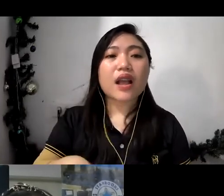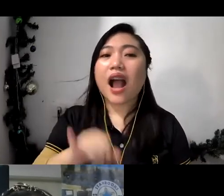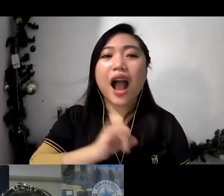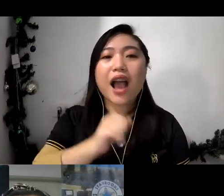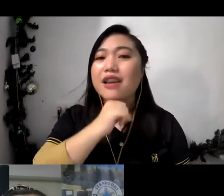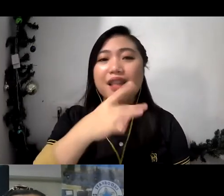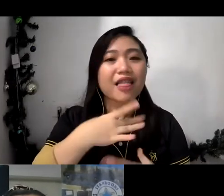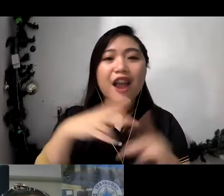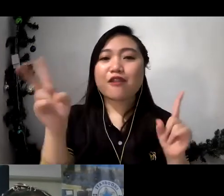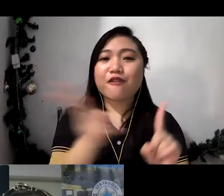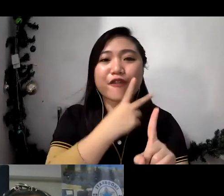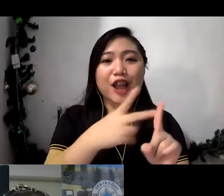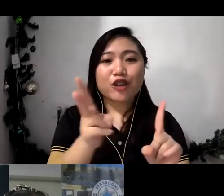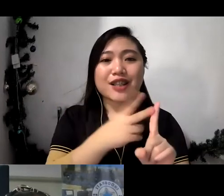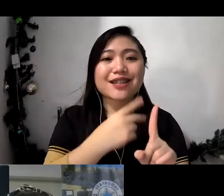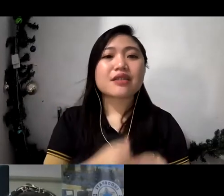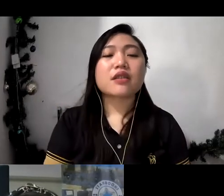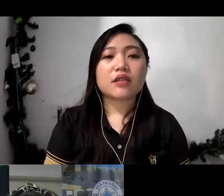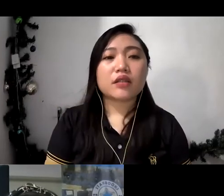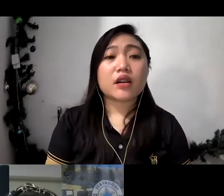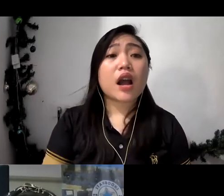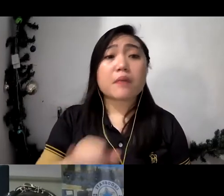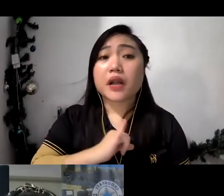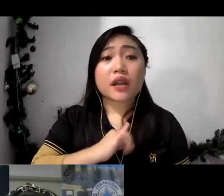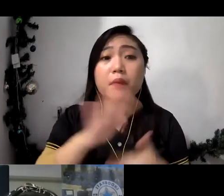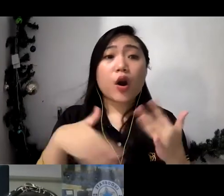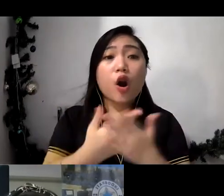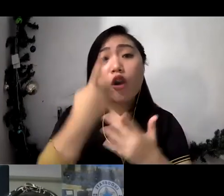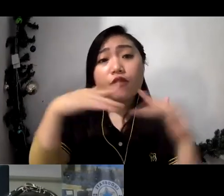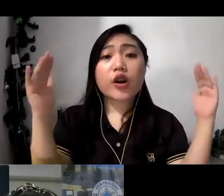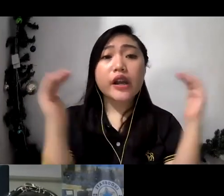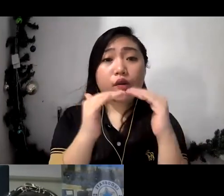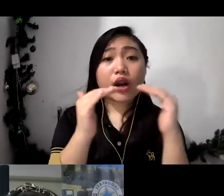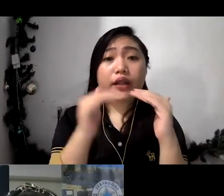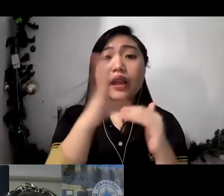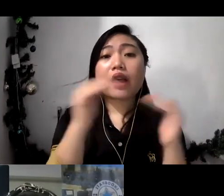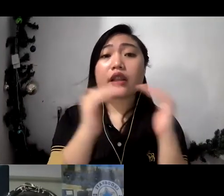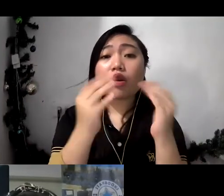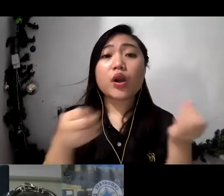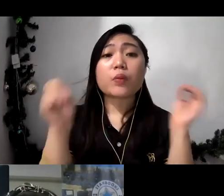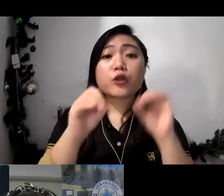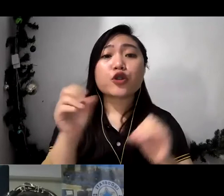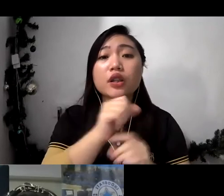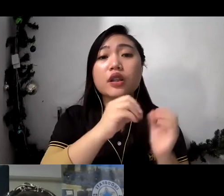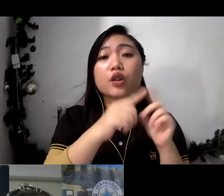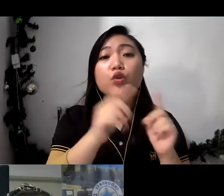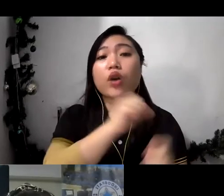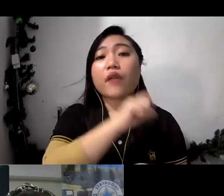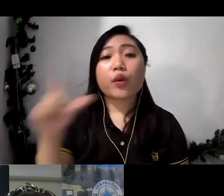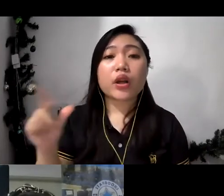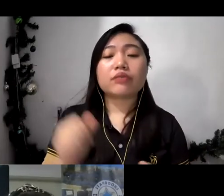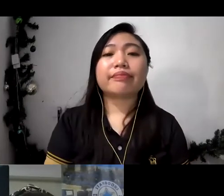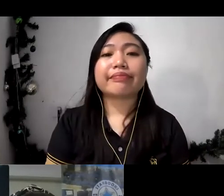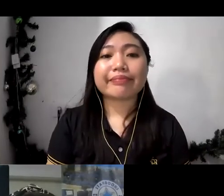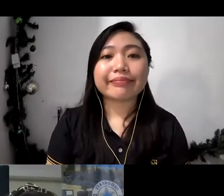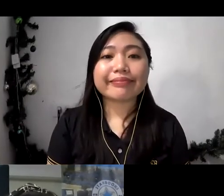Yun po ang ayoko. I'm against violence. But I'm all for equality, equal opportunity to everyone.